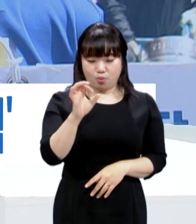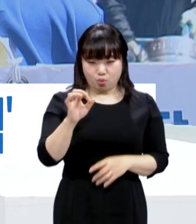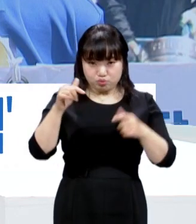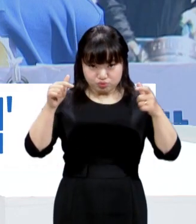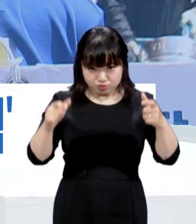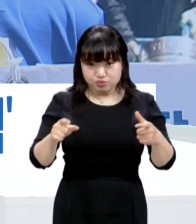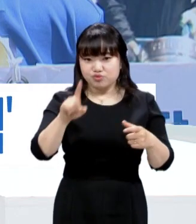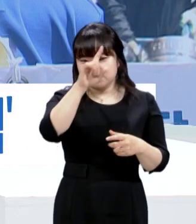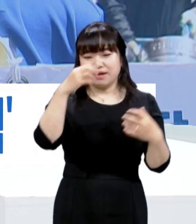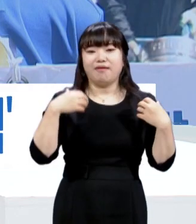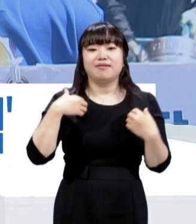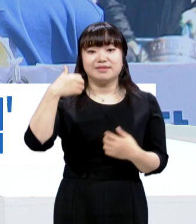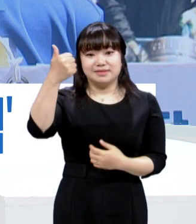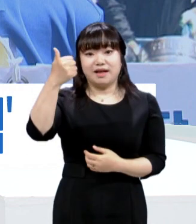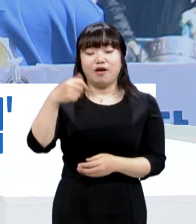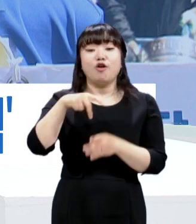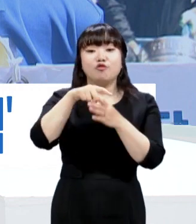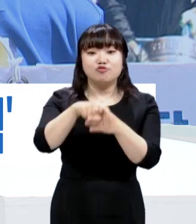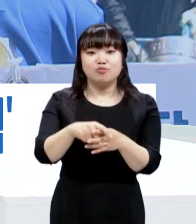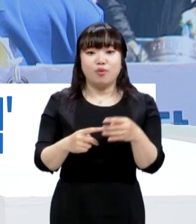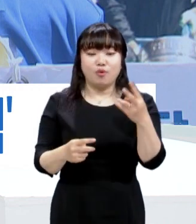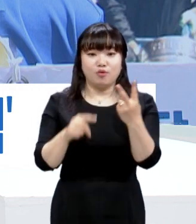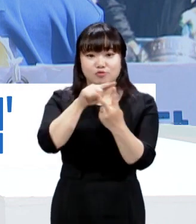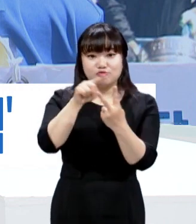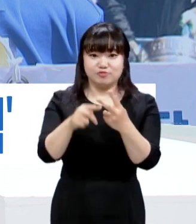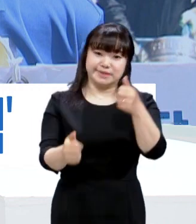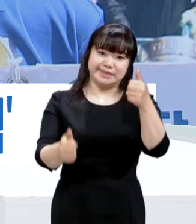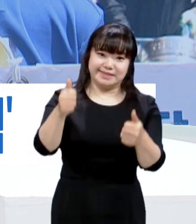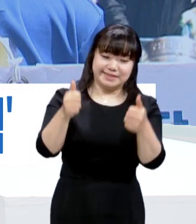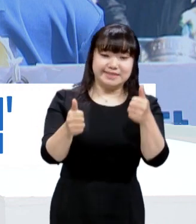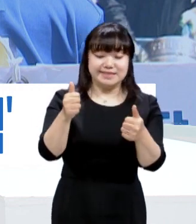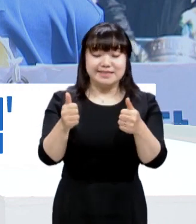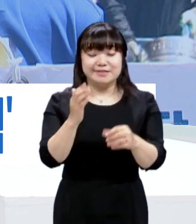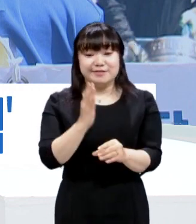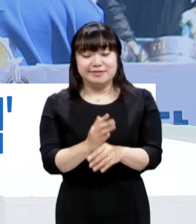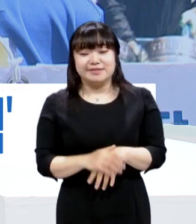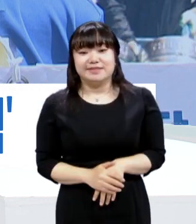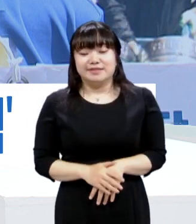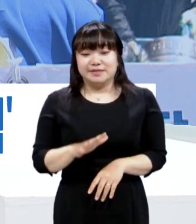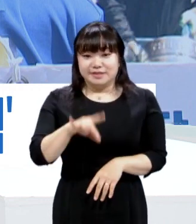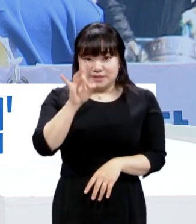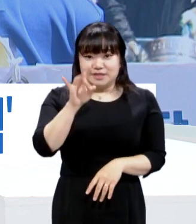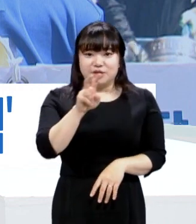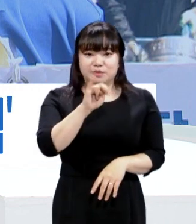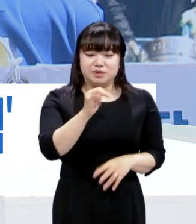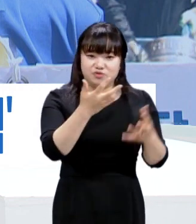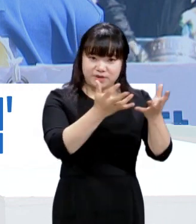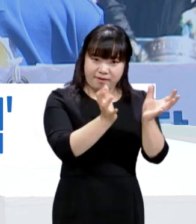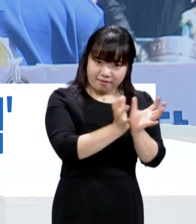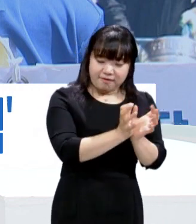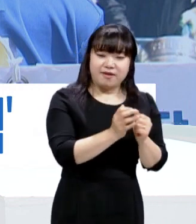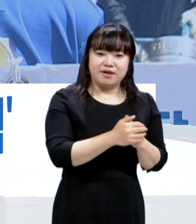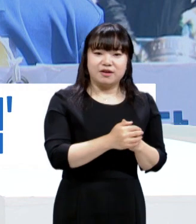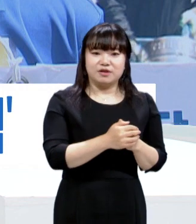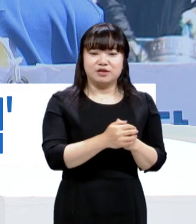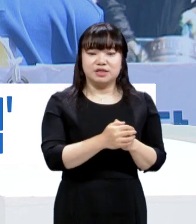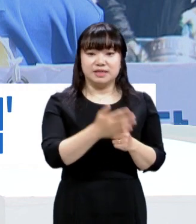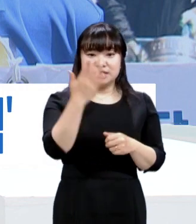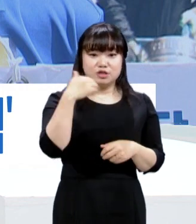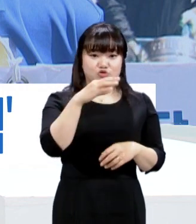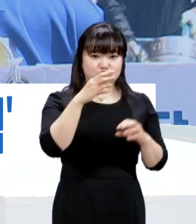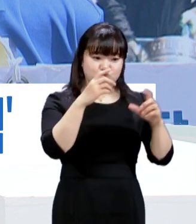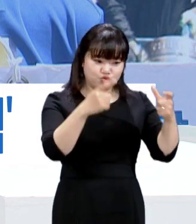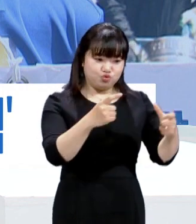2명의 여야 후보가 경선에서 승리하고 표심 잡기에 나서고 있습니다 이번 저희 더불어 민주당에선 도봉구 위원